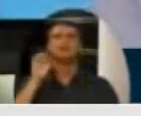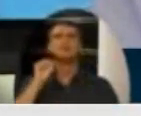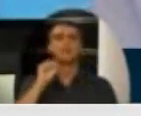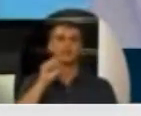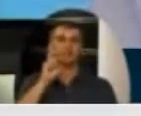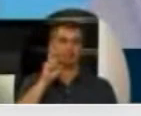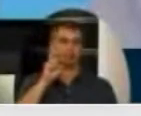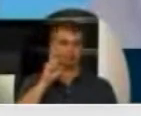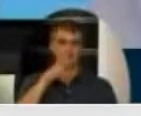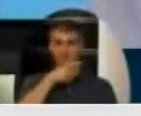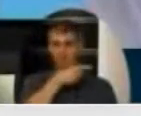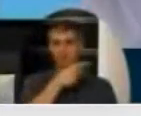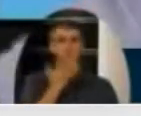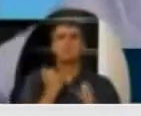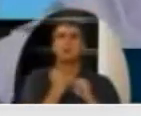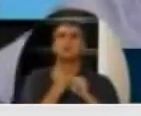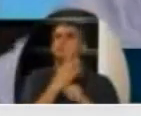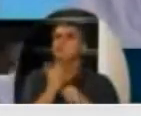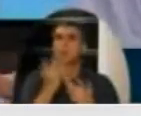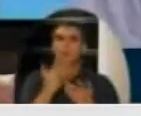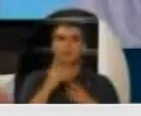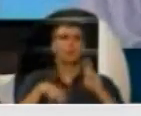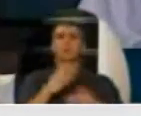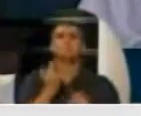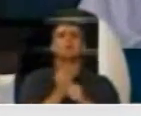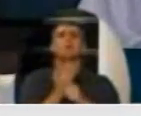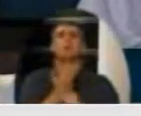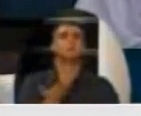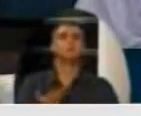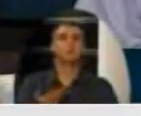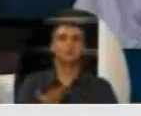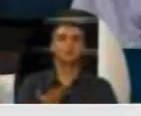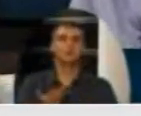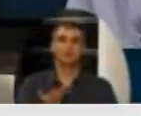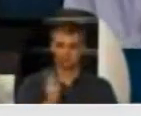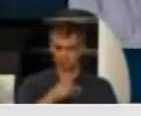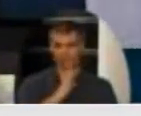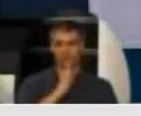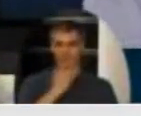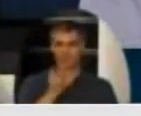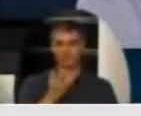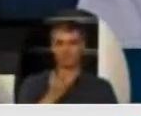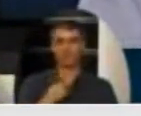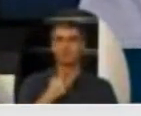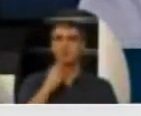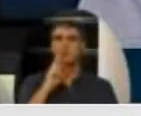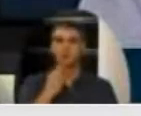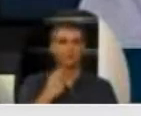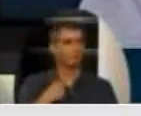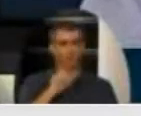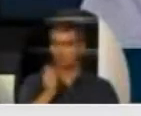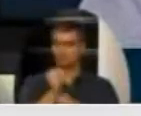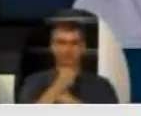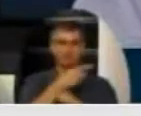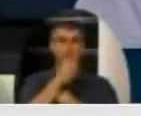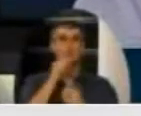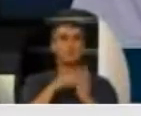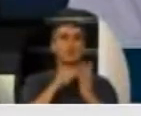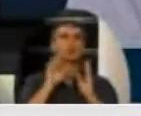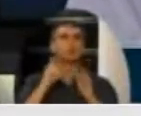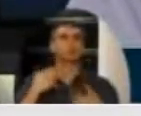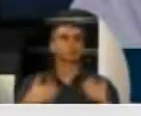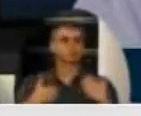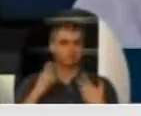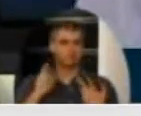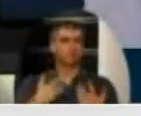בריקאת, מה הוא יעשה אם לא יהיה לו את התיק הזה, מה הוא יעשה? יש לו בעיה, אני אומר עוד פעם, אנחנו לא צריכים לזלזל בזה, כי יש שם רוגז ויש